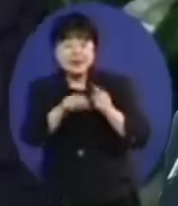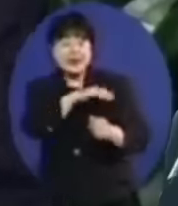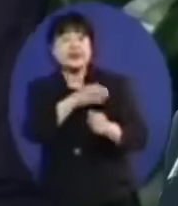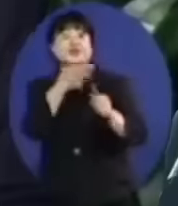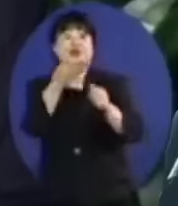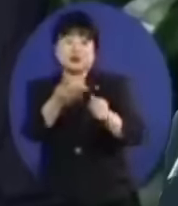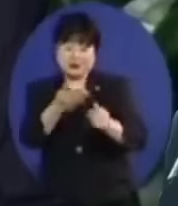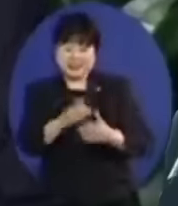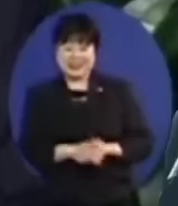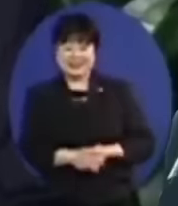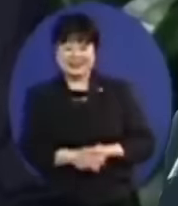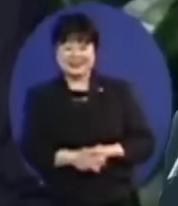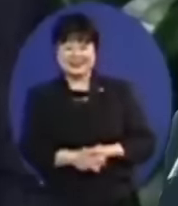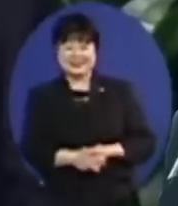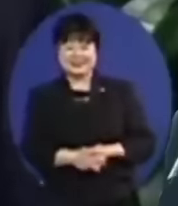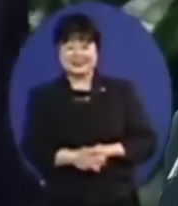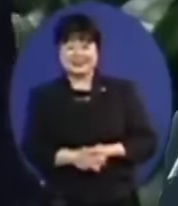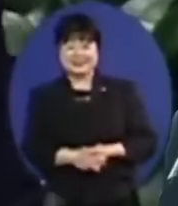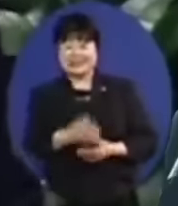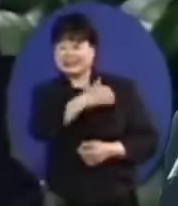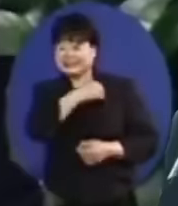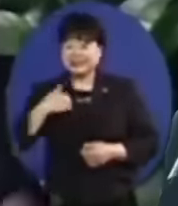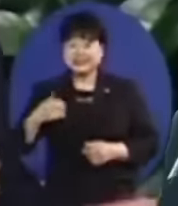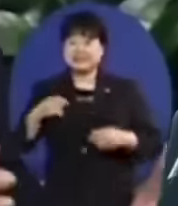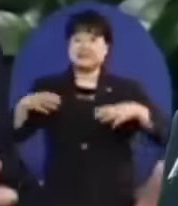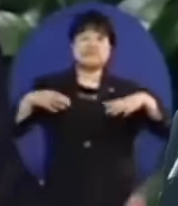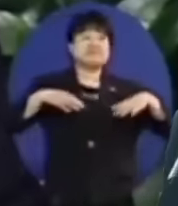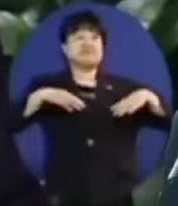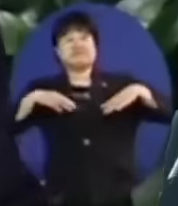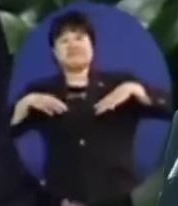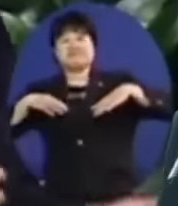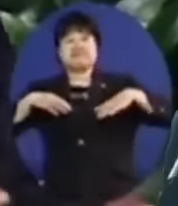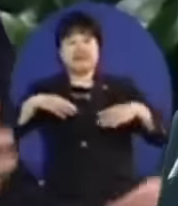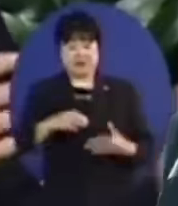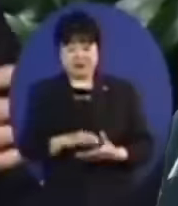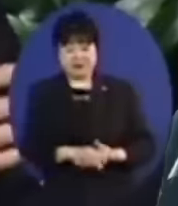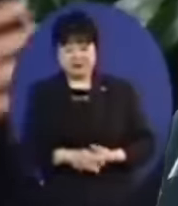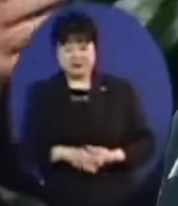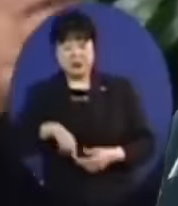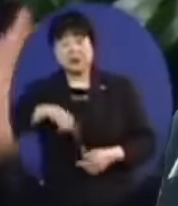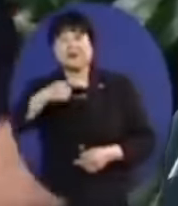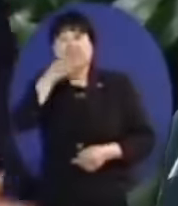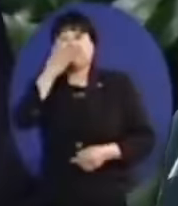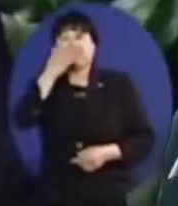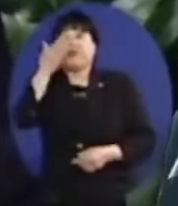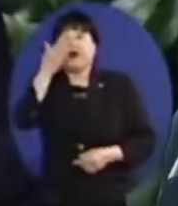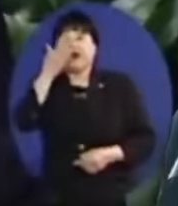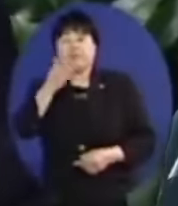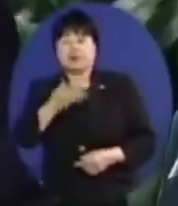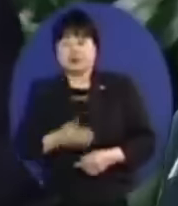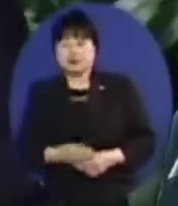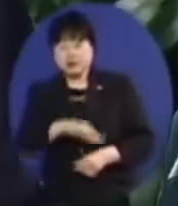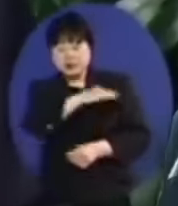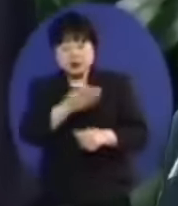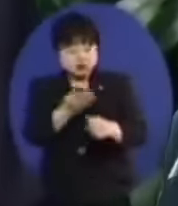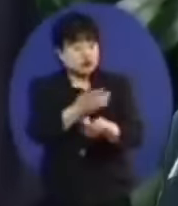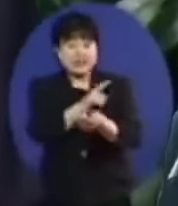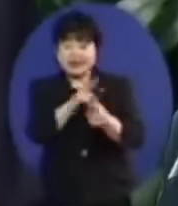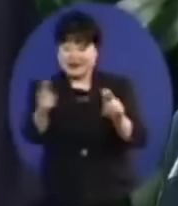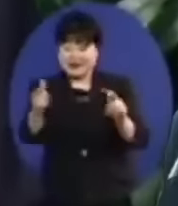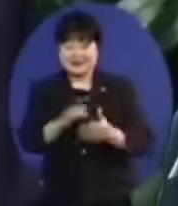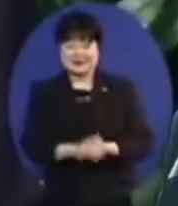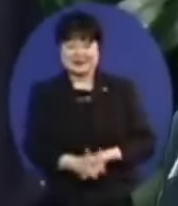주신다. 내가 자신만만하고 하나님 의지 안 해도 내가 할 수 있다고 생각하는 사람에게는 능력을 안 주시는